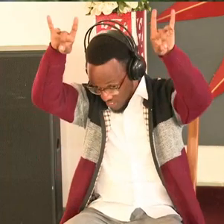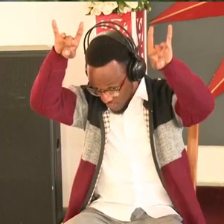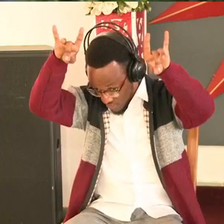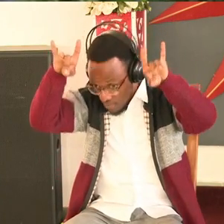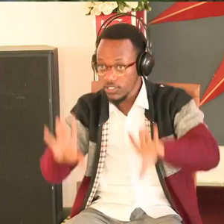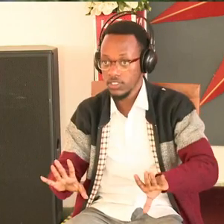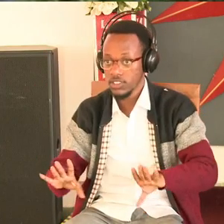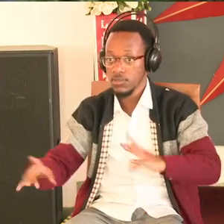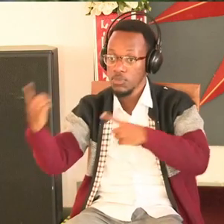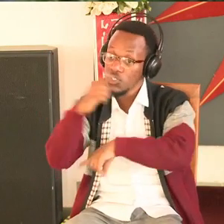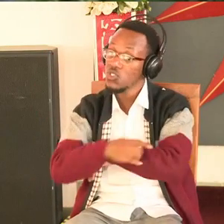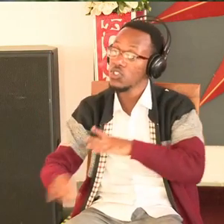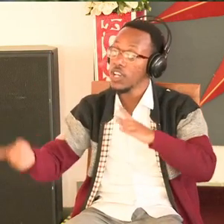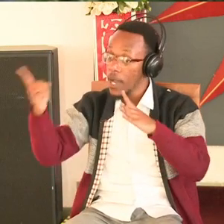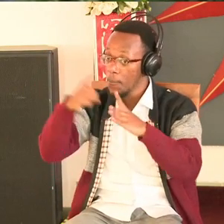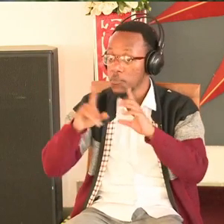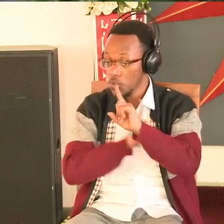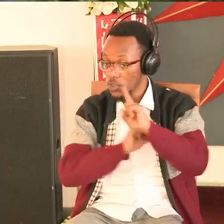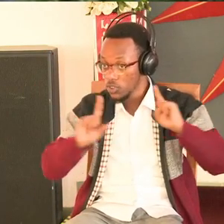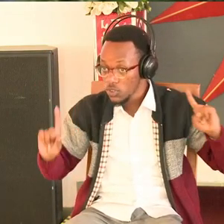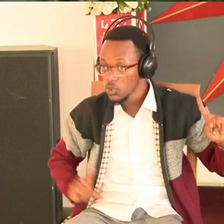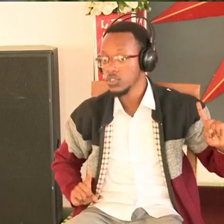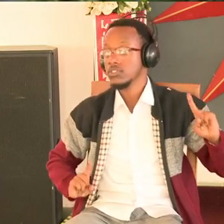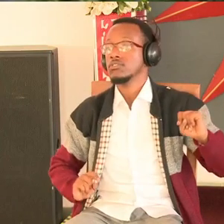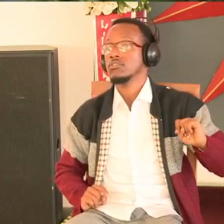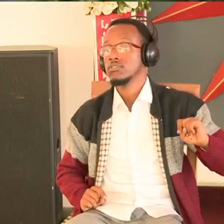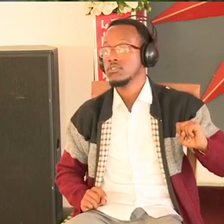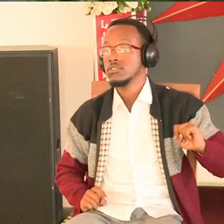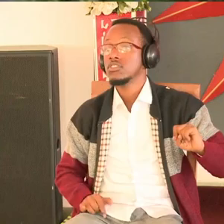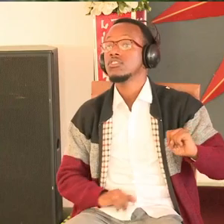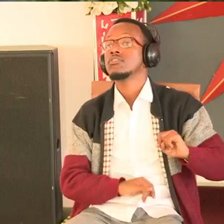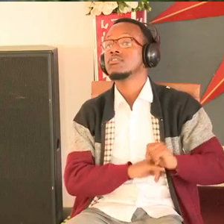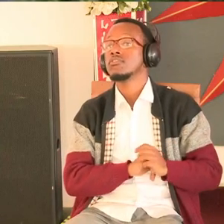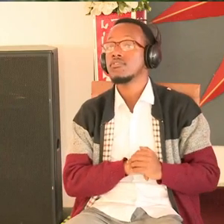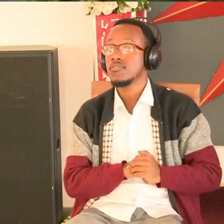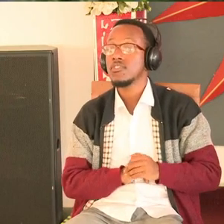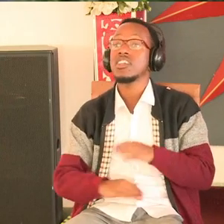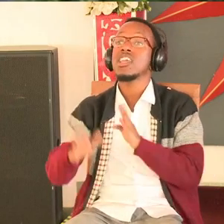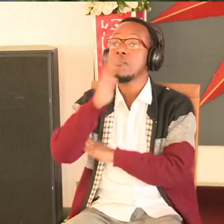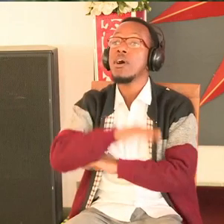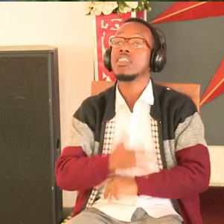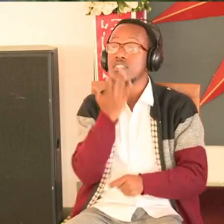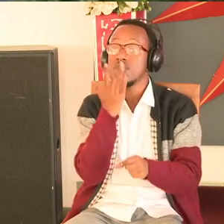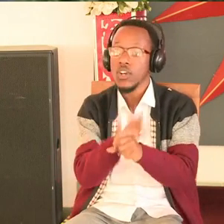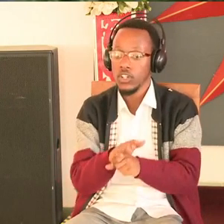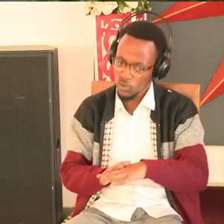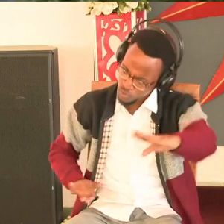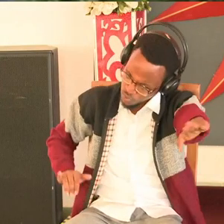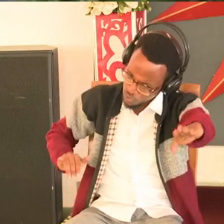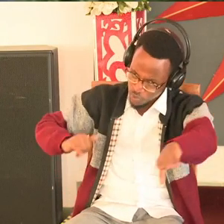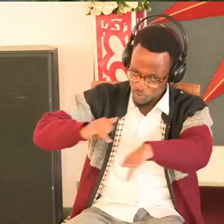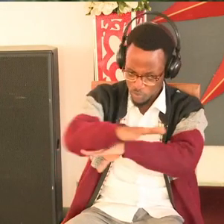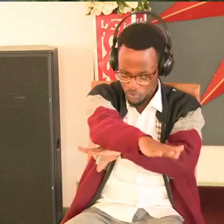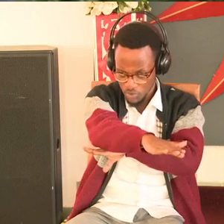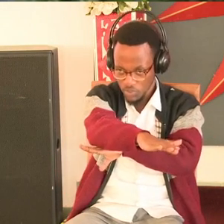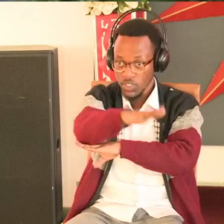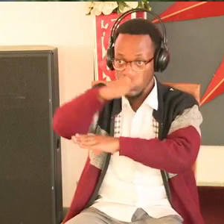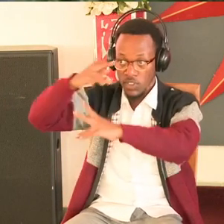Malachi ngo mbere yuko haza umunsi ukomeye uteye ubwoba w'Uwiteka uza aho ngaho